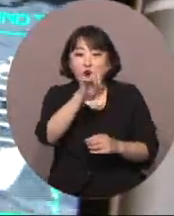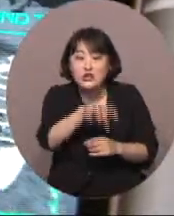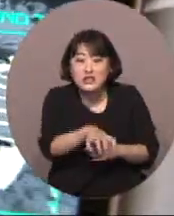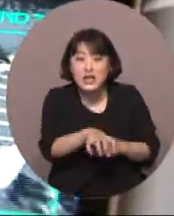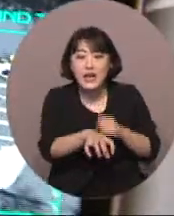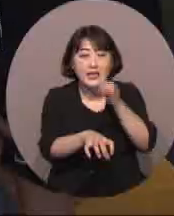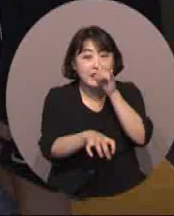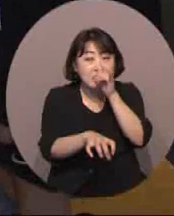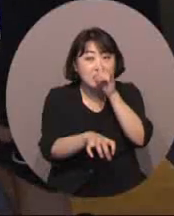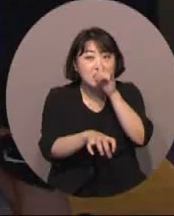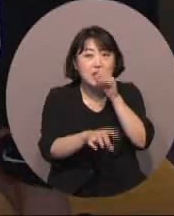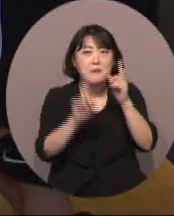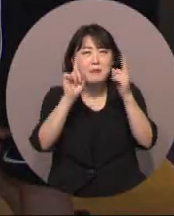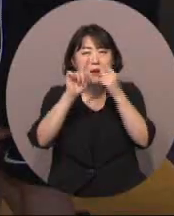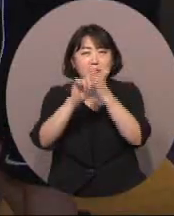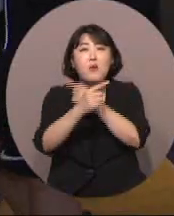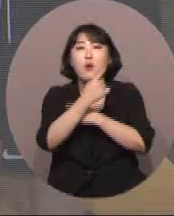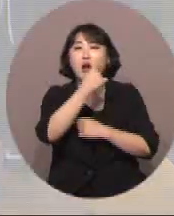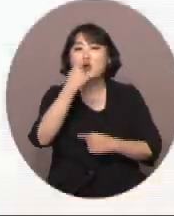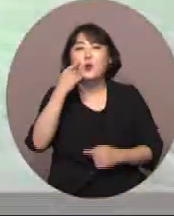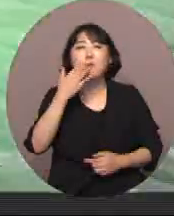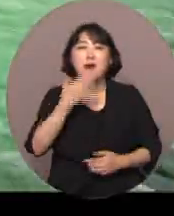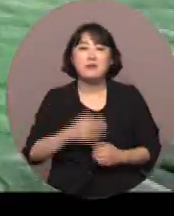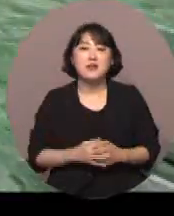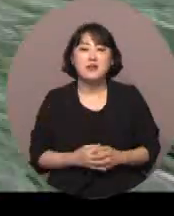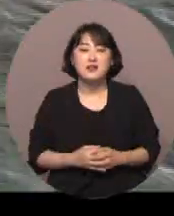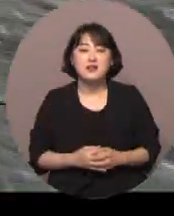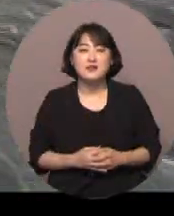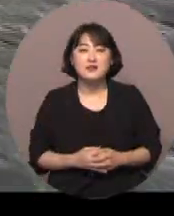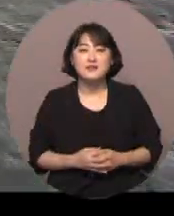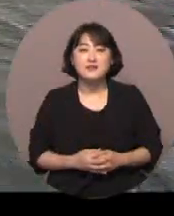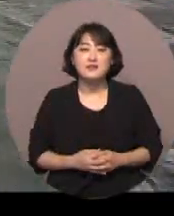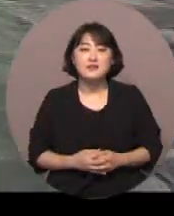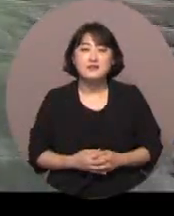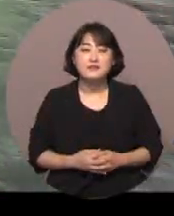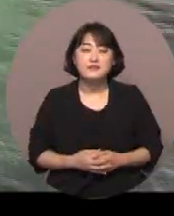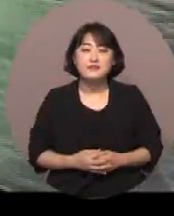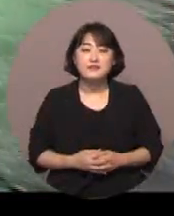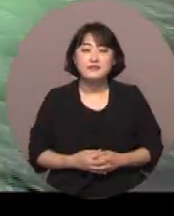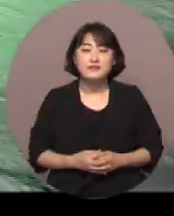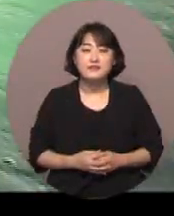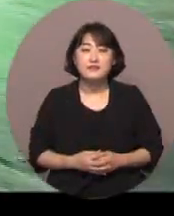어디에 위치해 있는지 매일 확인할 수 있습니다. MBC 뉴스 김태욱입니다.